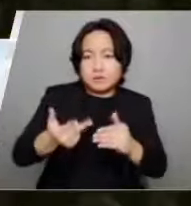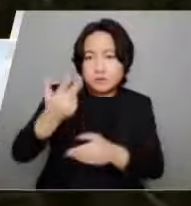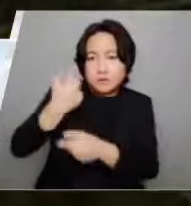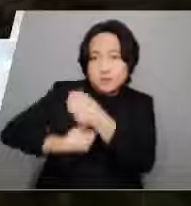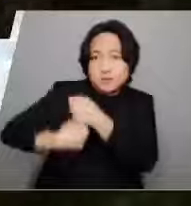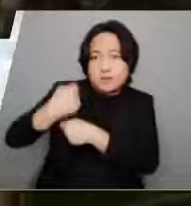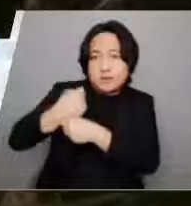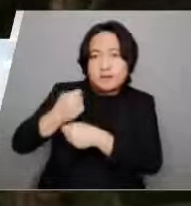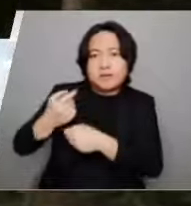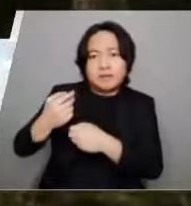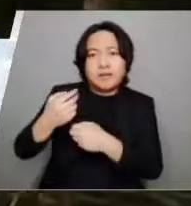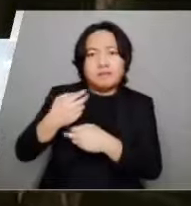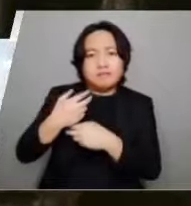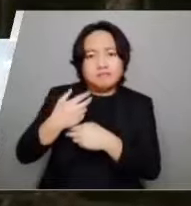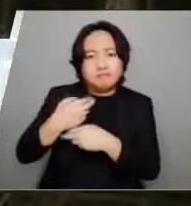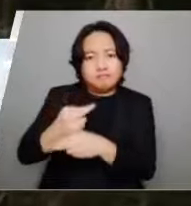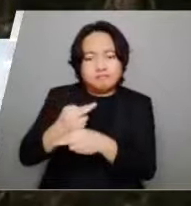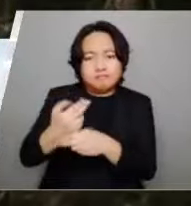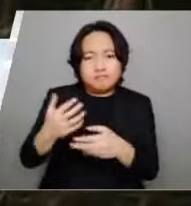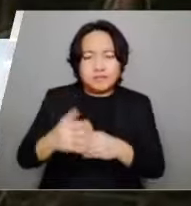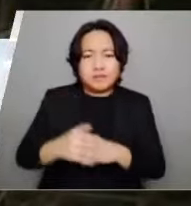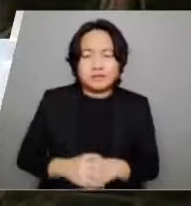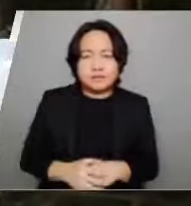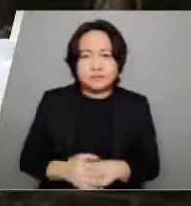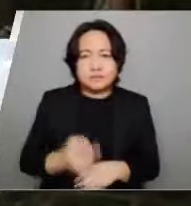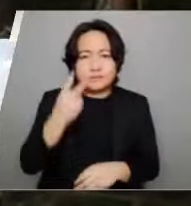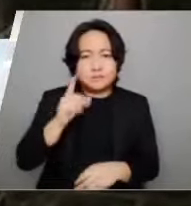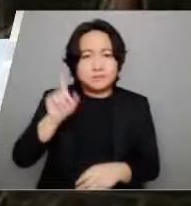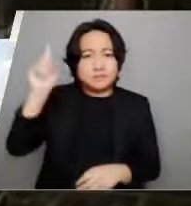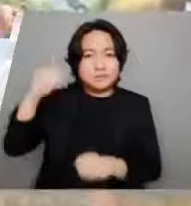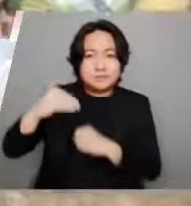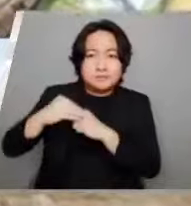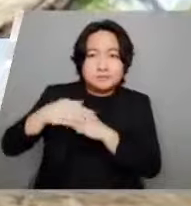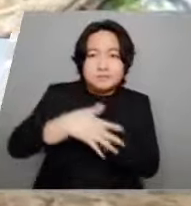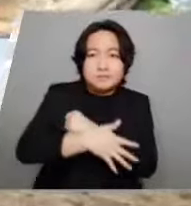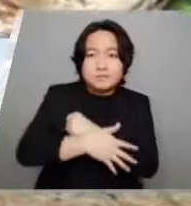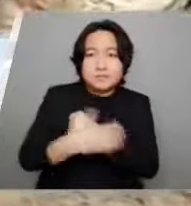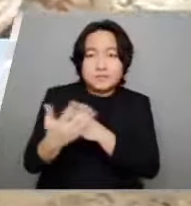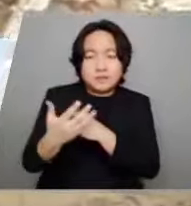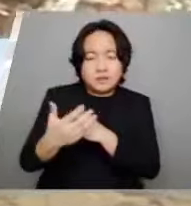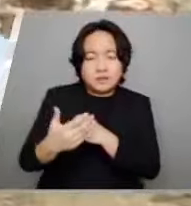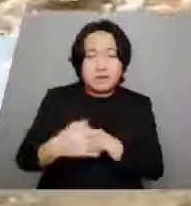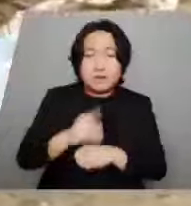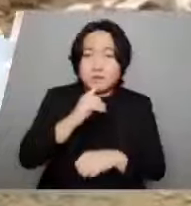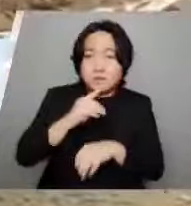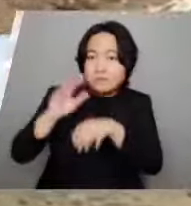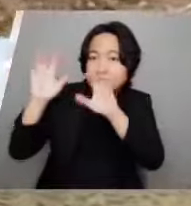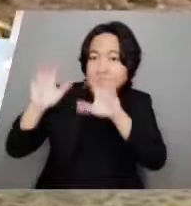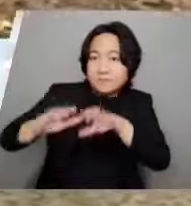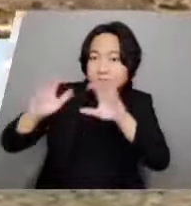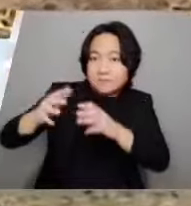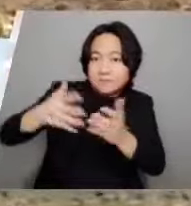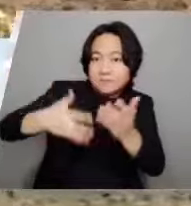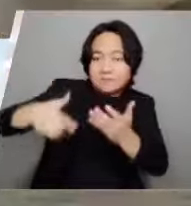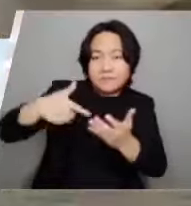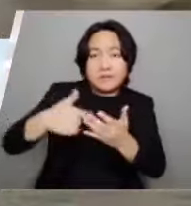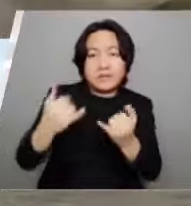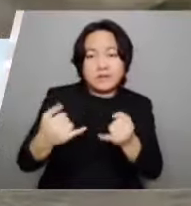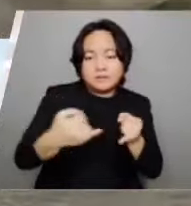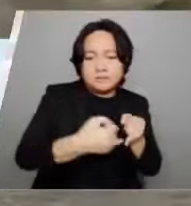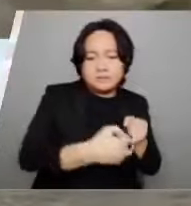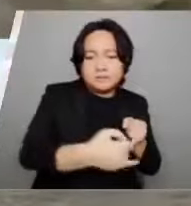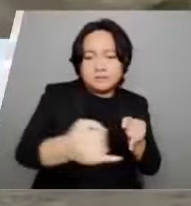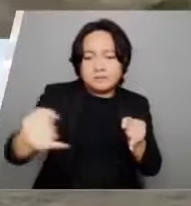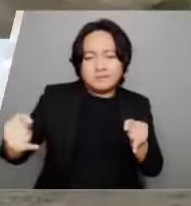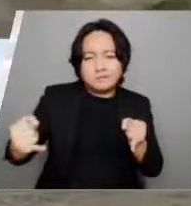Lalo namang gumuho ang landslide na ito na naganap bago tumama ang bagyo, kaya pansamantalang isinara ang kalsada dahil